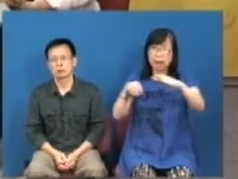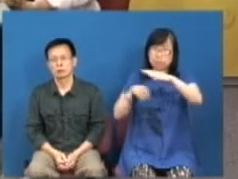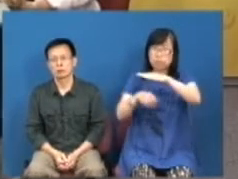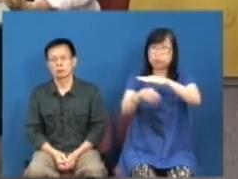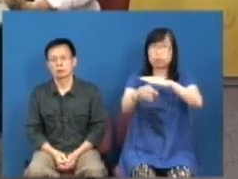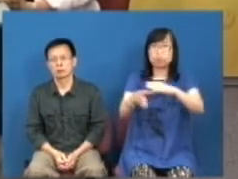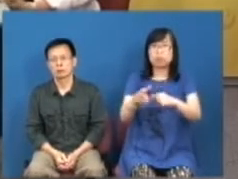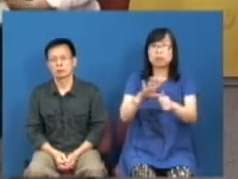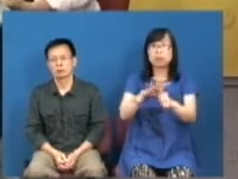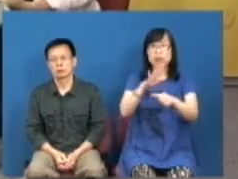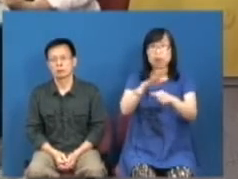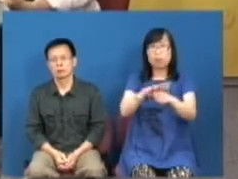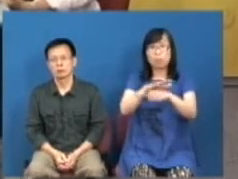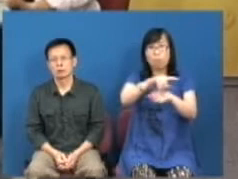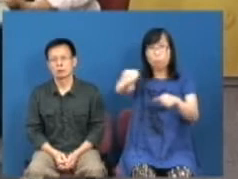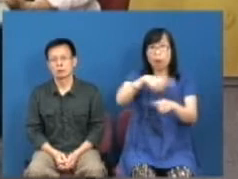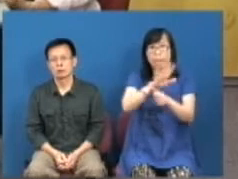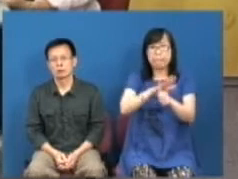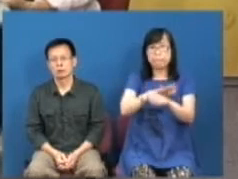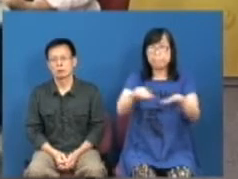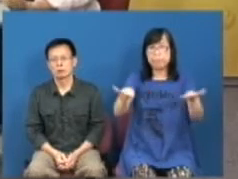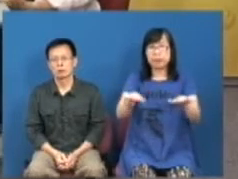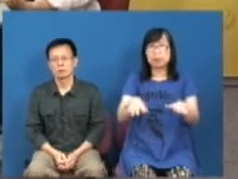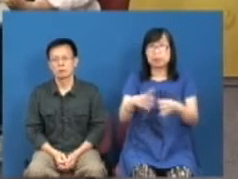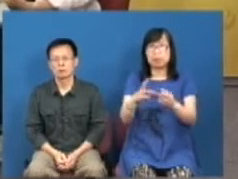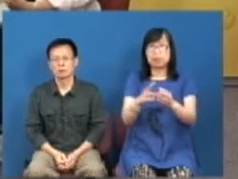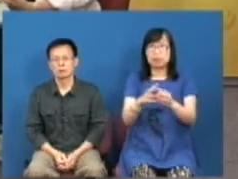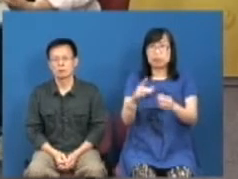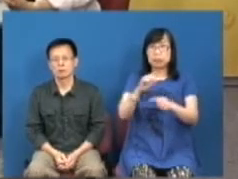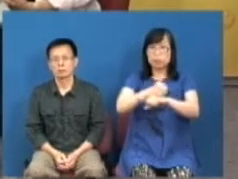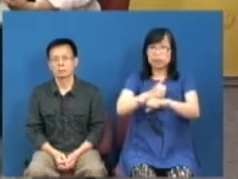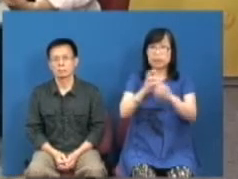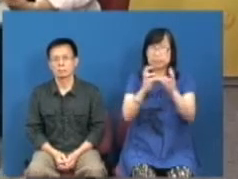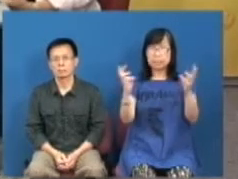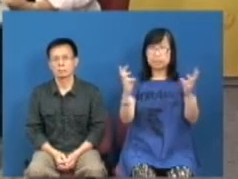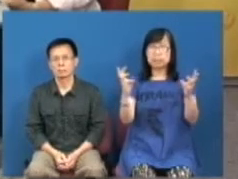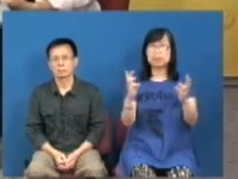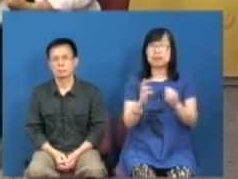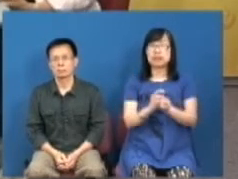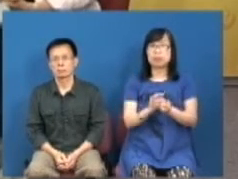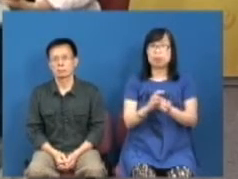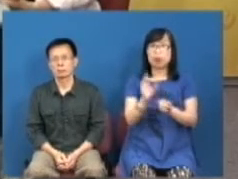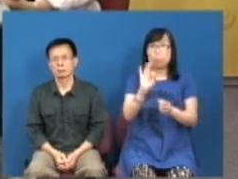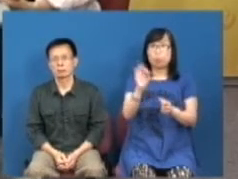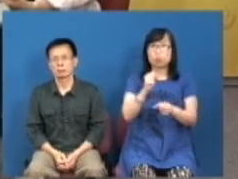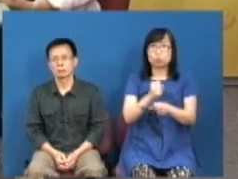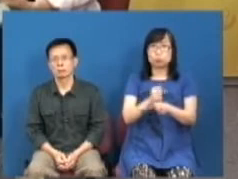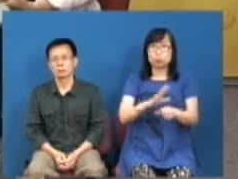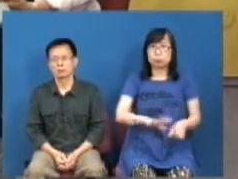響。咁就其實佢好似係話個基線研究嗰度咧就冇做足。